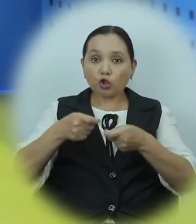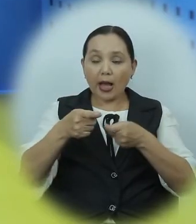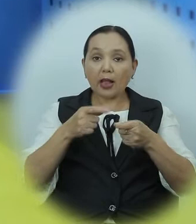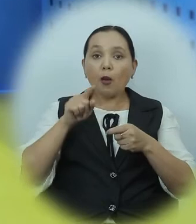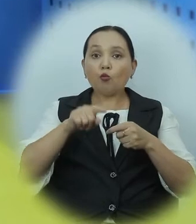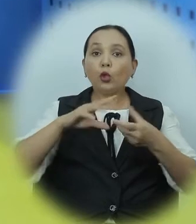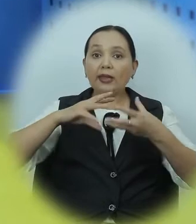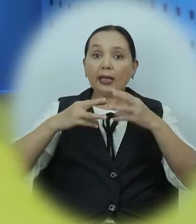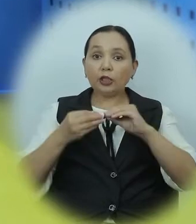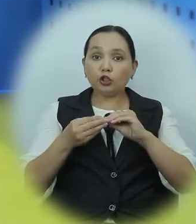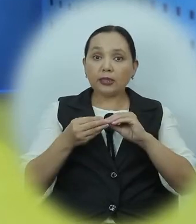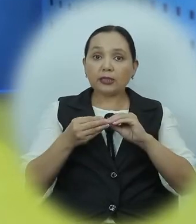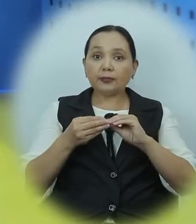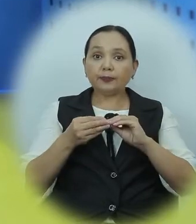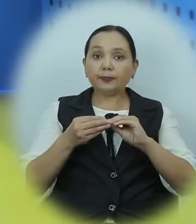Buning natijasida